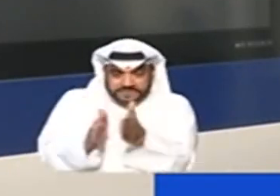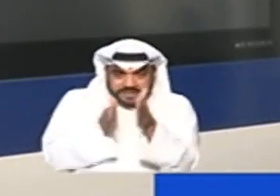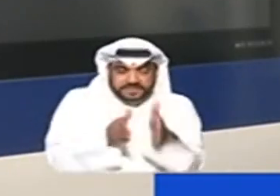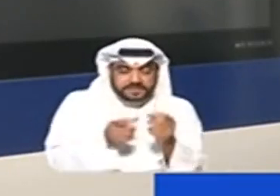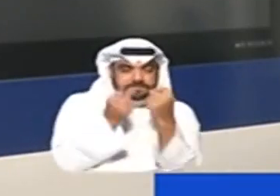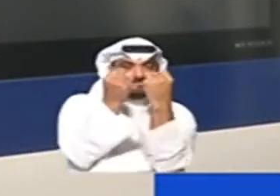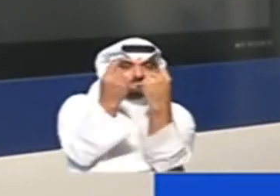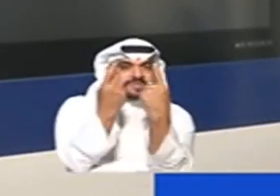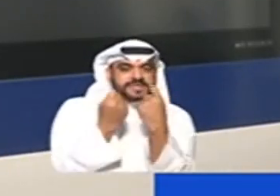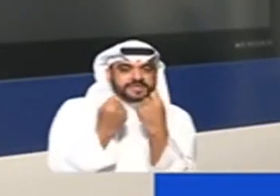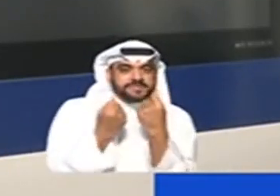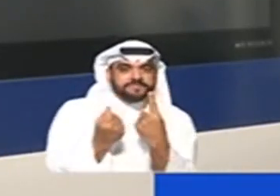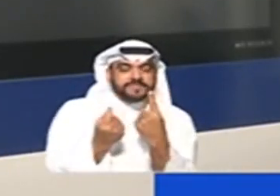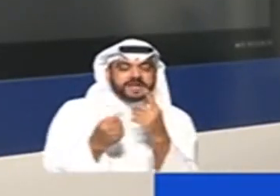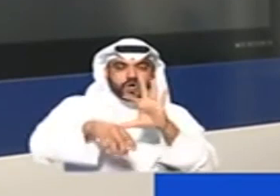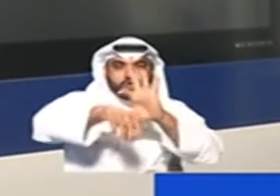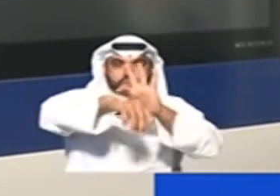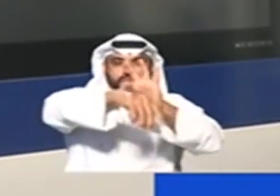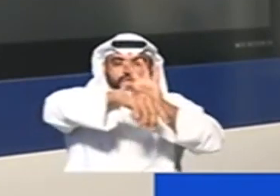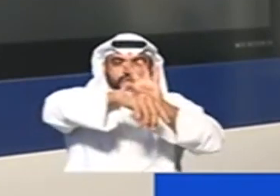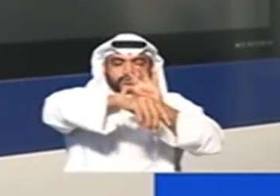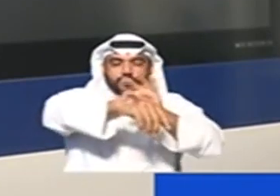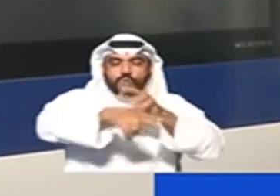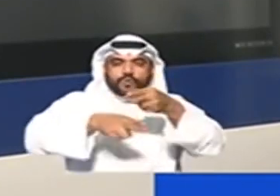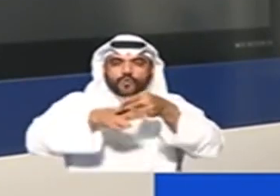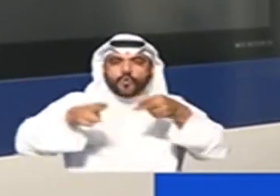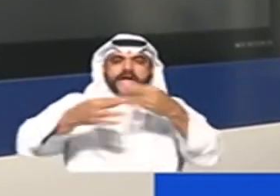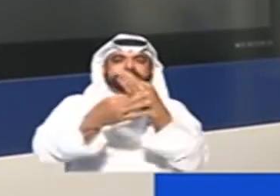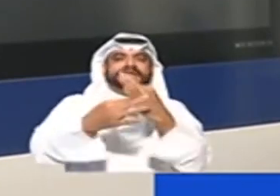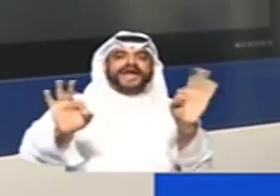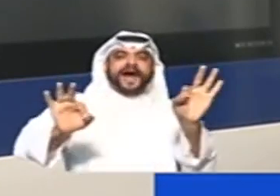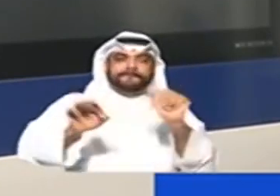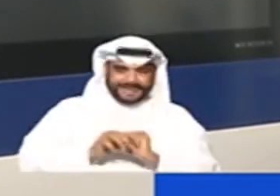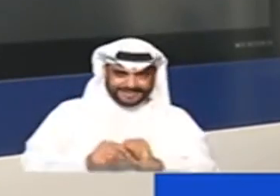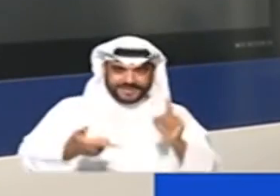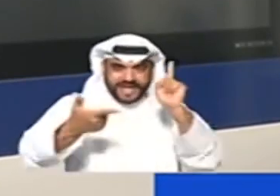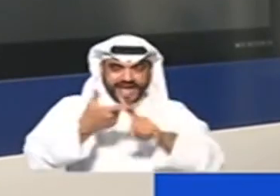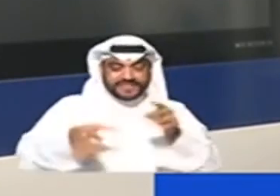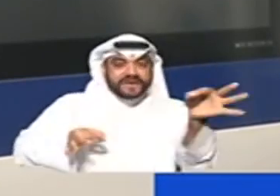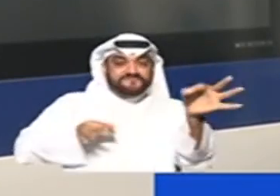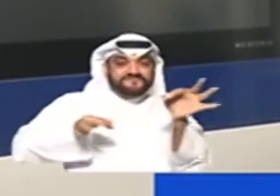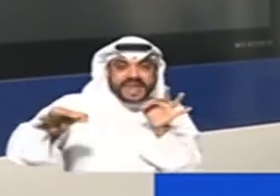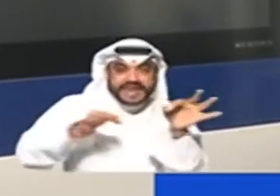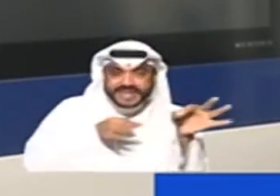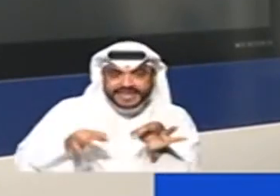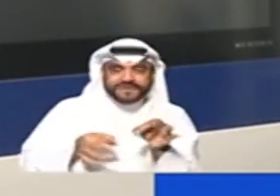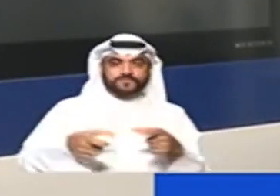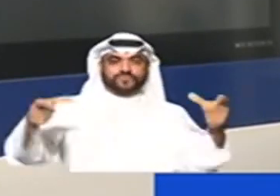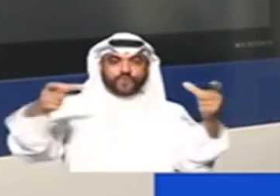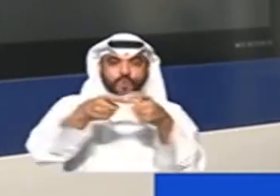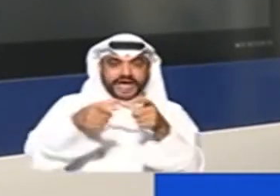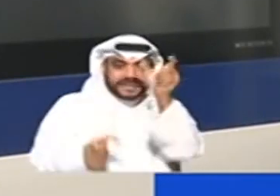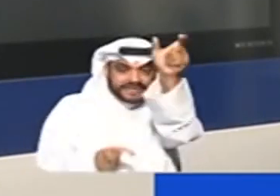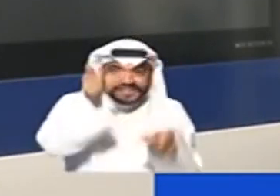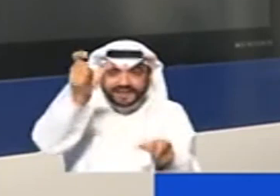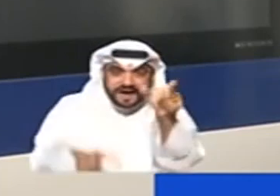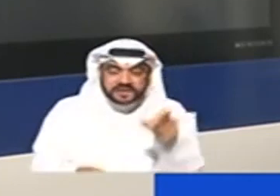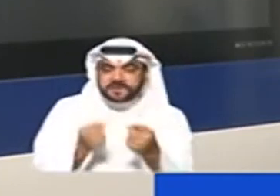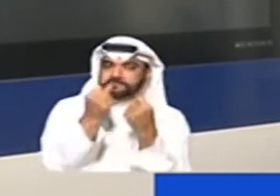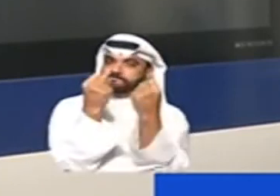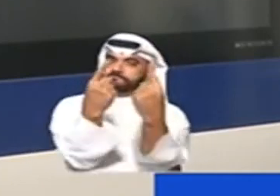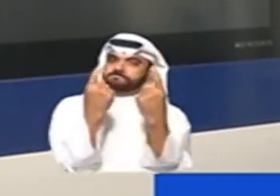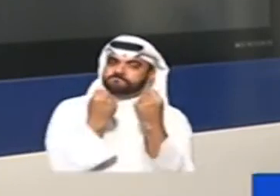وطواقم كويتية وأيضا بفنيين وإداريين عملوا الكثير لإنجاح